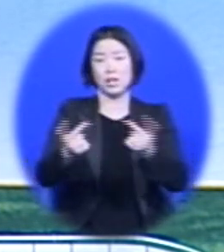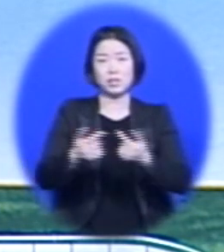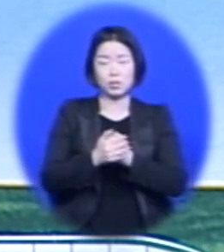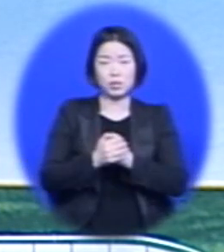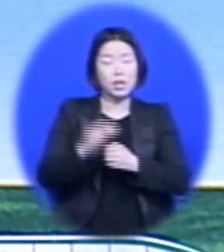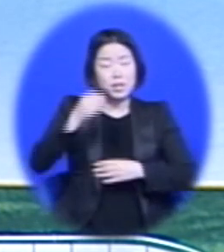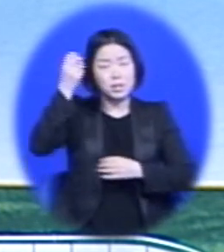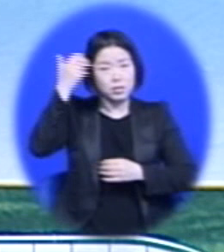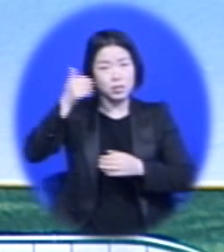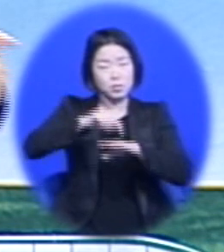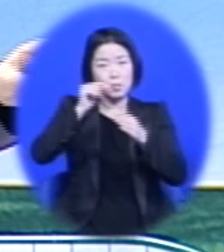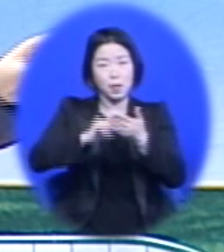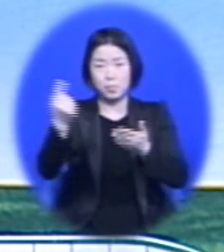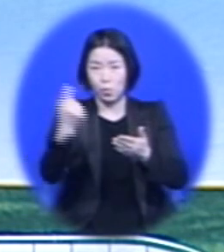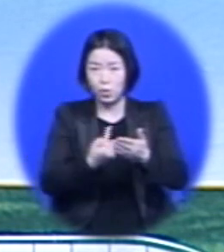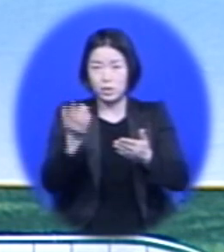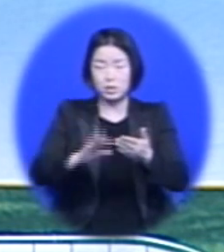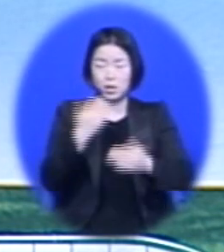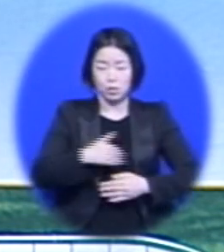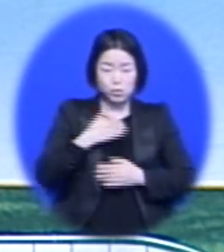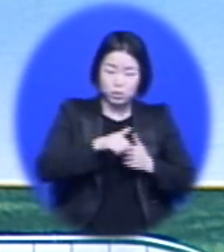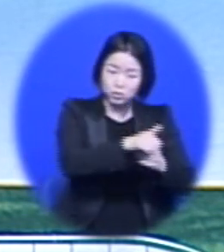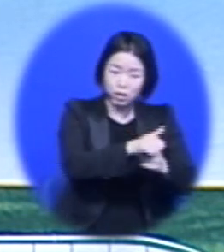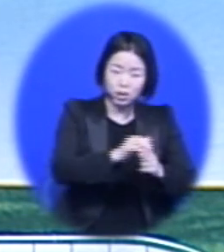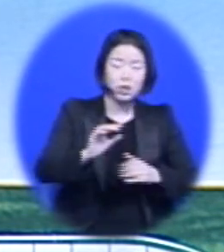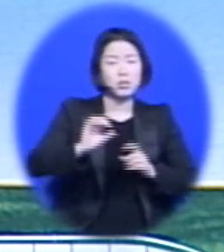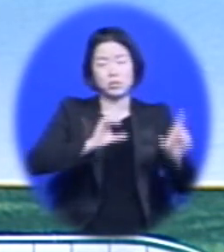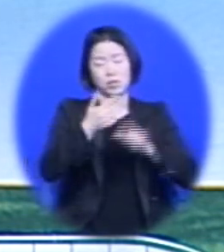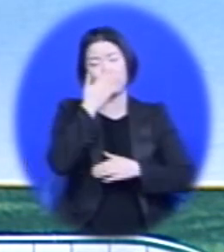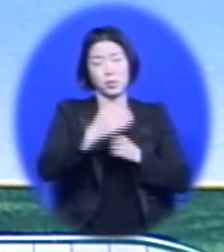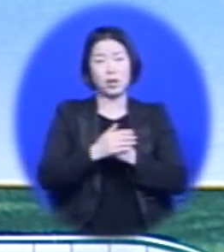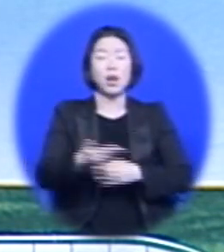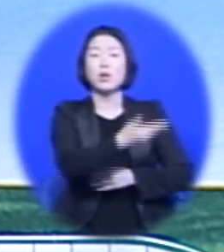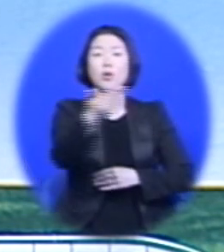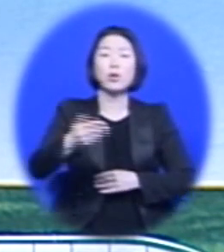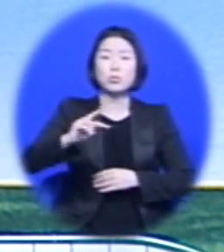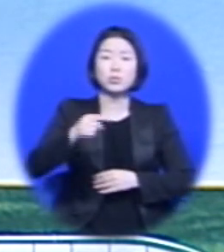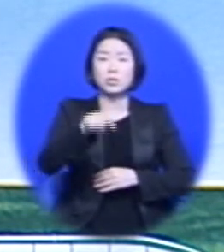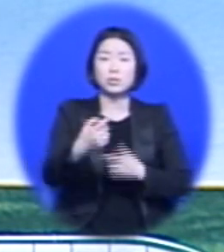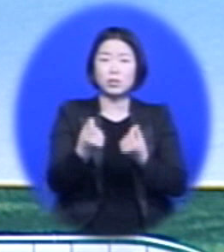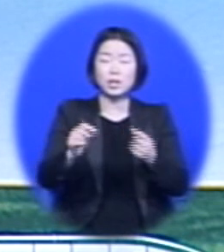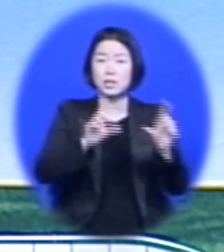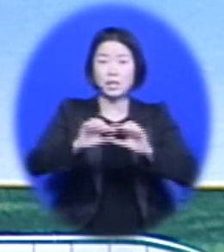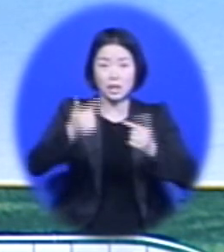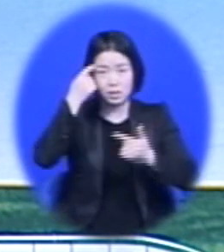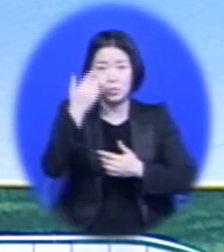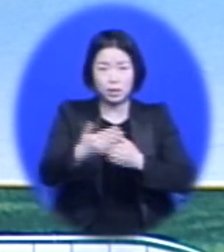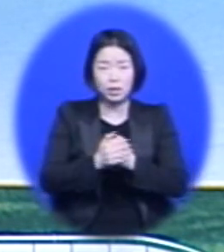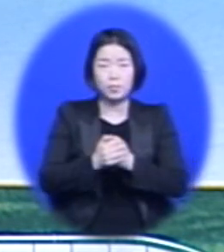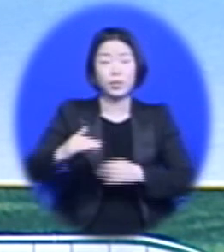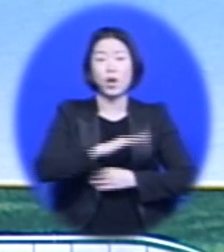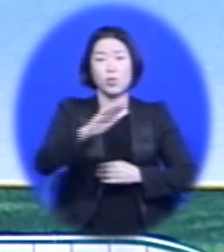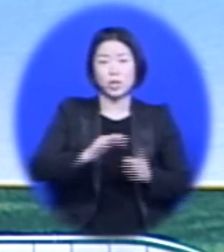성령님의 마음에 임하셨지만 육신을 따라 살 수 있습니다. 여러분도 그렇게 살아보시지 않았습니까?